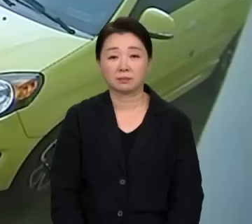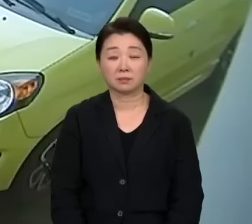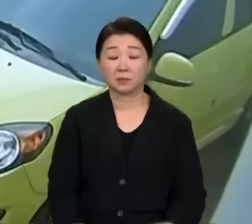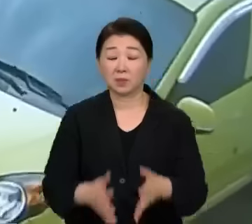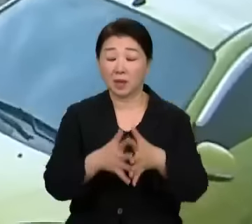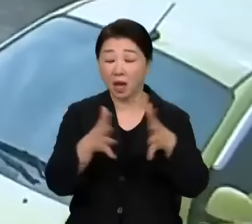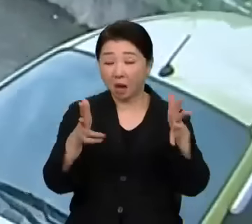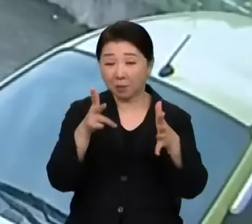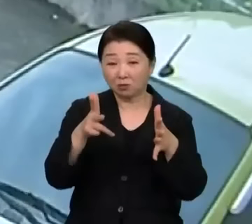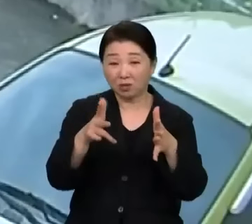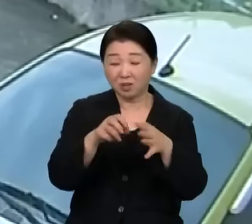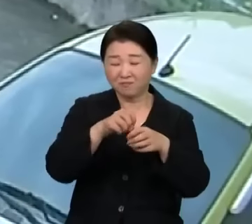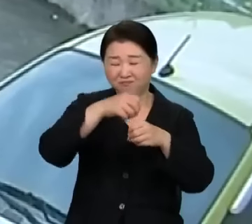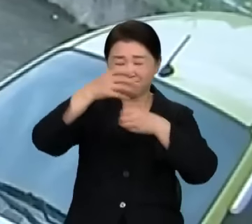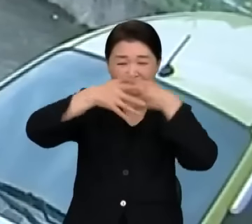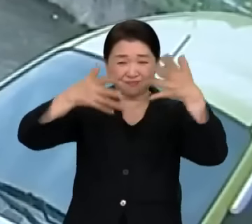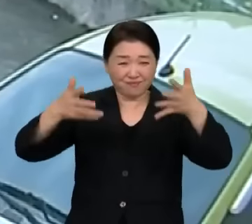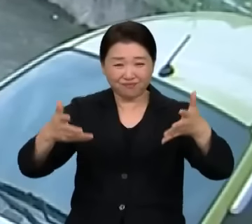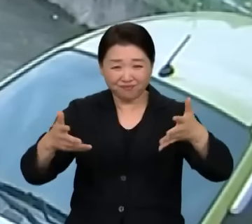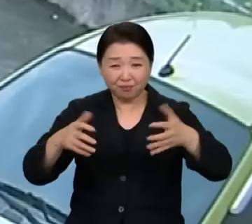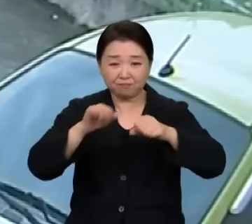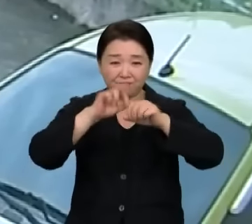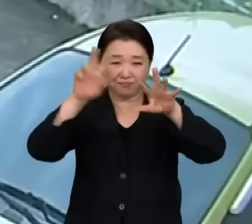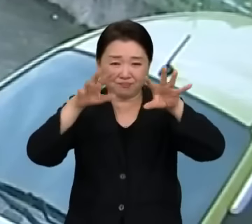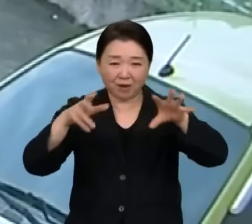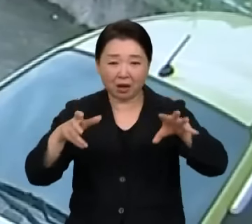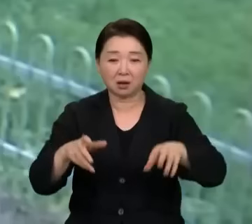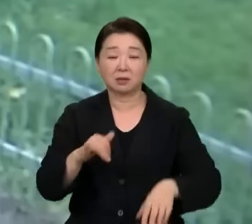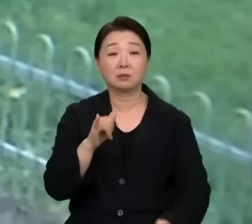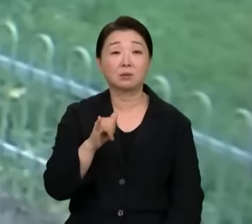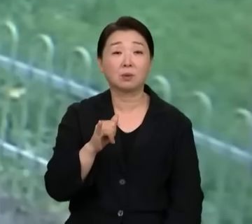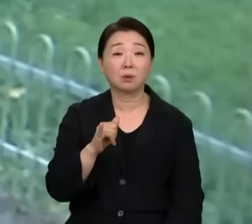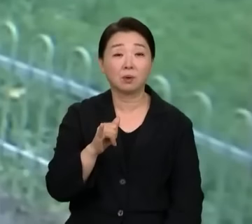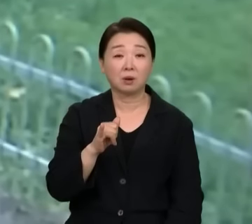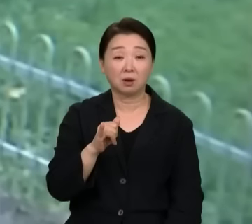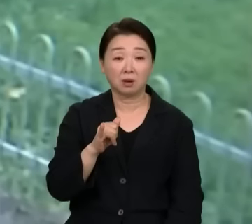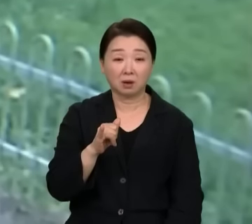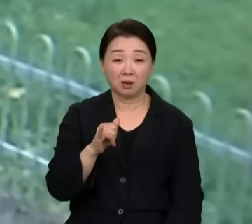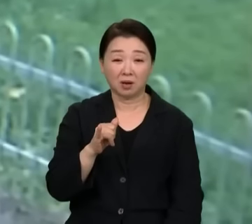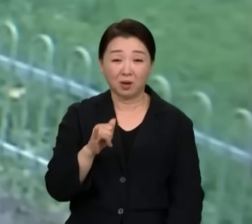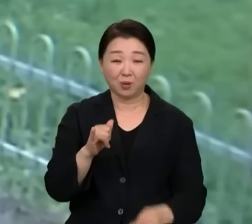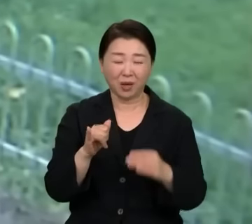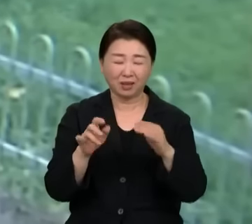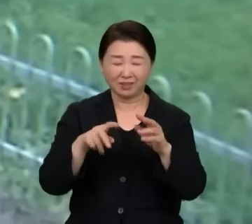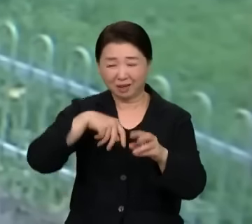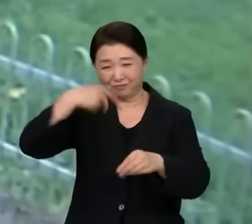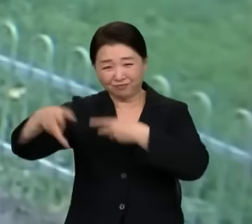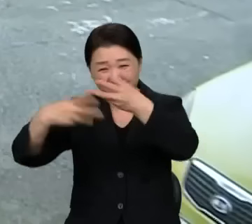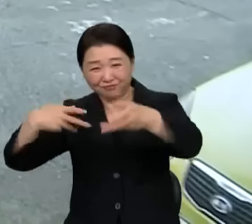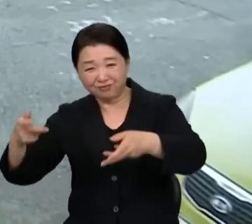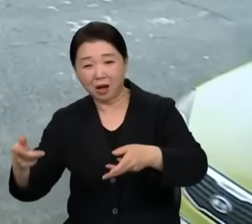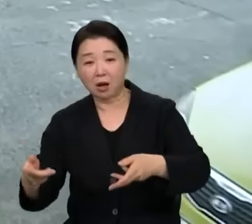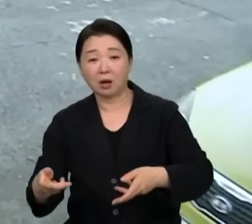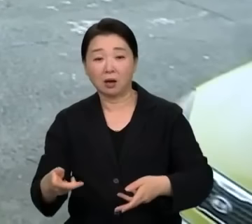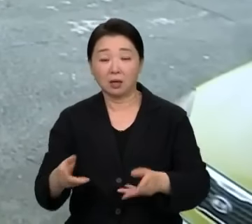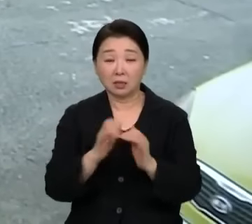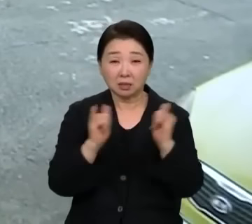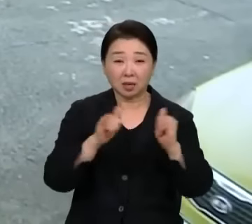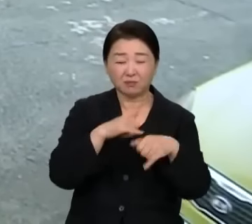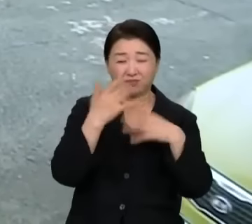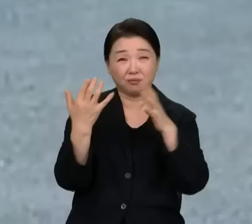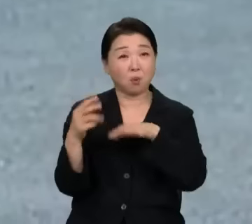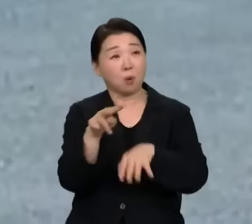아파트 주차장으로 부서진 유리창과 창틀이 떨어집니다. 일부는 담을 넘어 날아갑니다. 주민들이